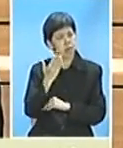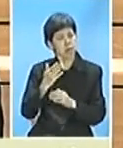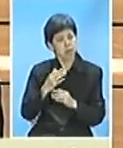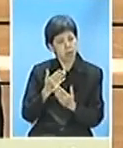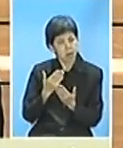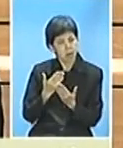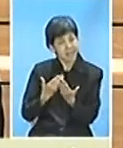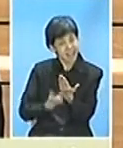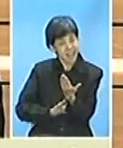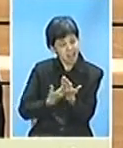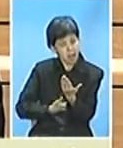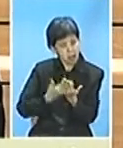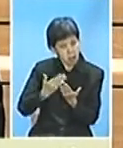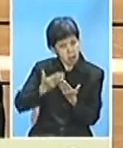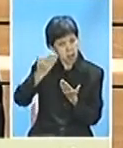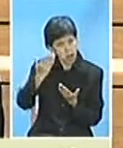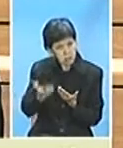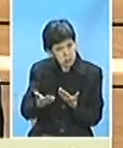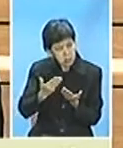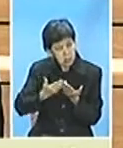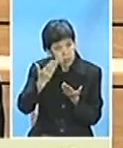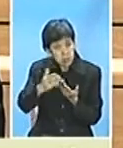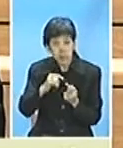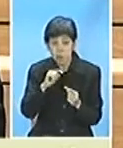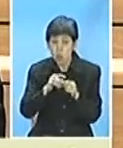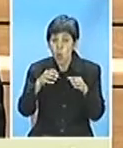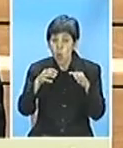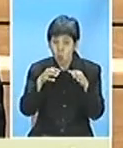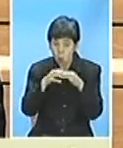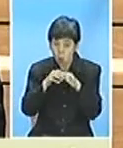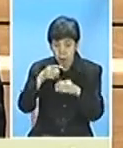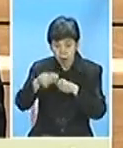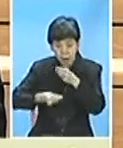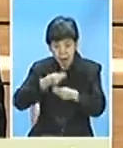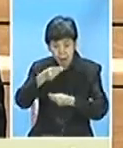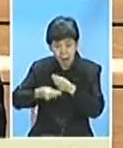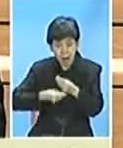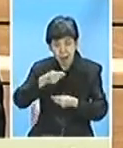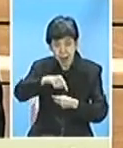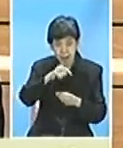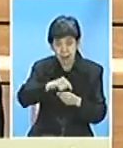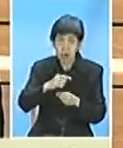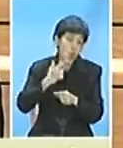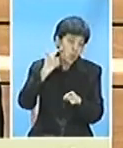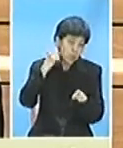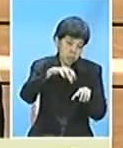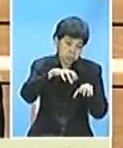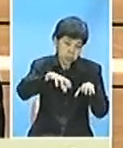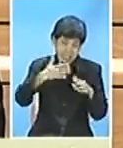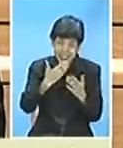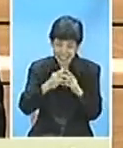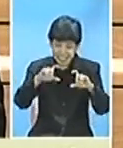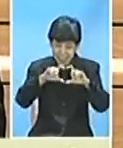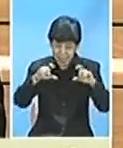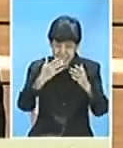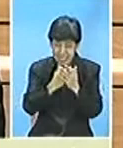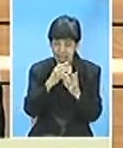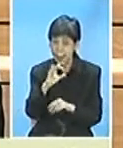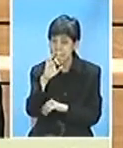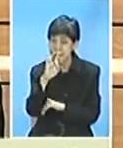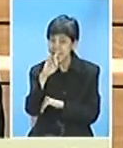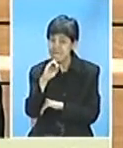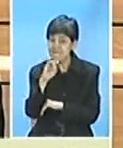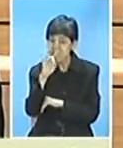ซื้อสลากเข้าในกลุ่มผู้ค้าคนกลางขณะนี้เนี่ยใบละ88บาทนะ